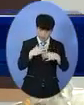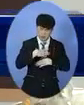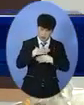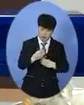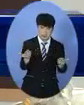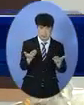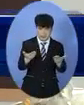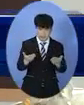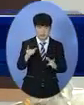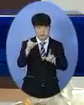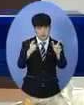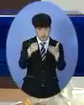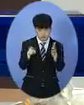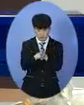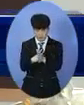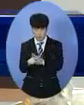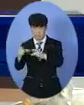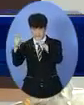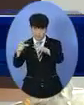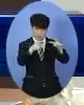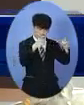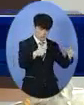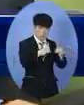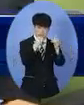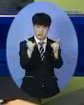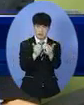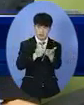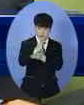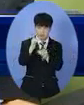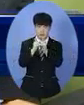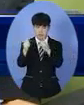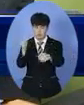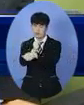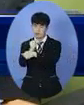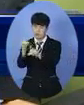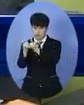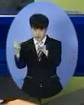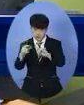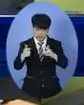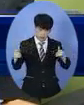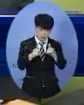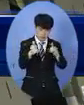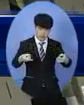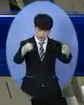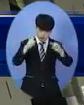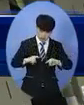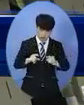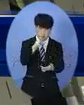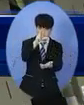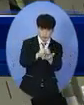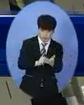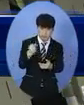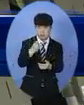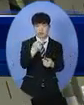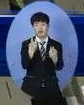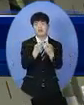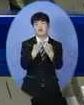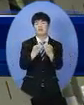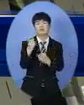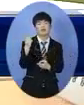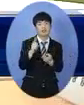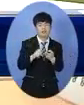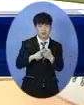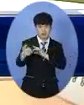친화 인식 개선을 위해 직장맘, 기업체 관계자, 지역사회 전문가 등이 함께 천안시 가족 친화 제도의